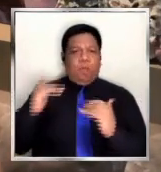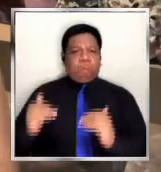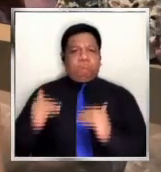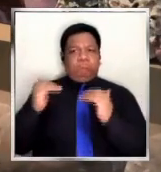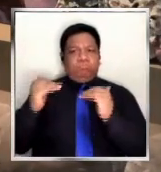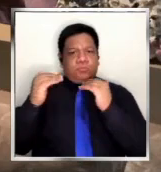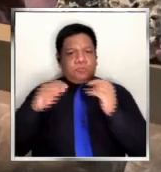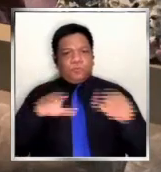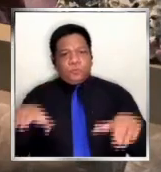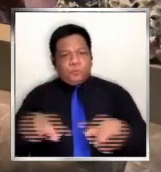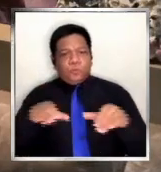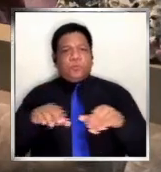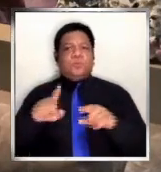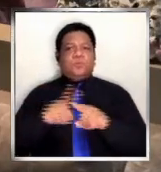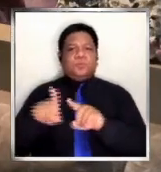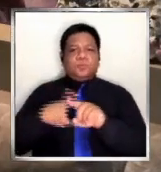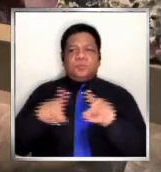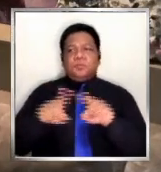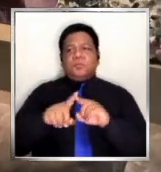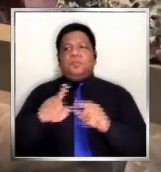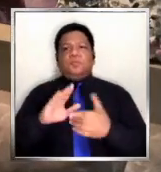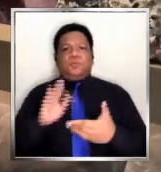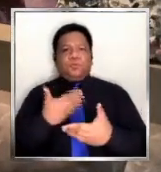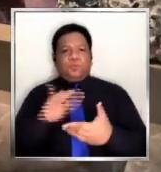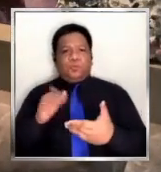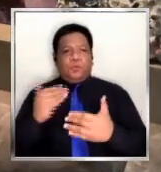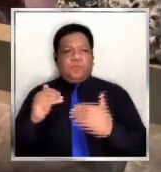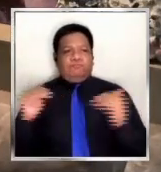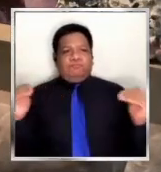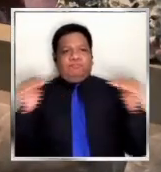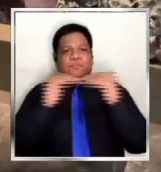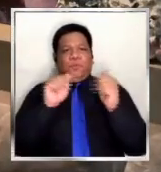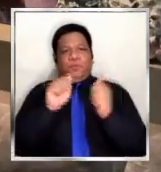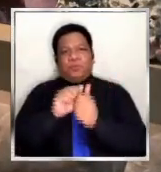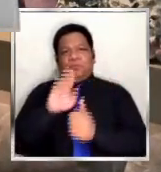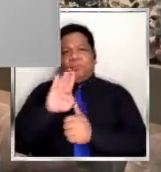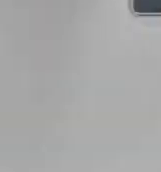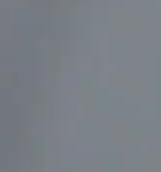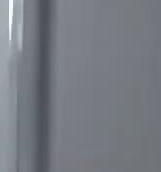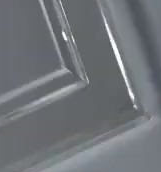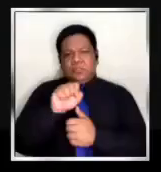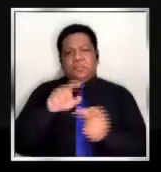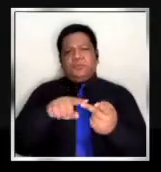music legend na Bee Gees at The Beatles. Makichika kay Katatibayan.